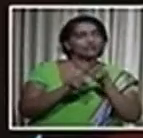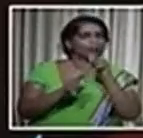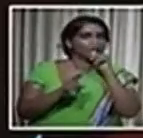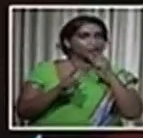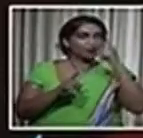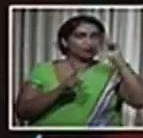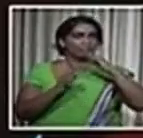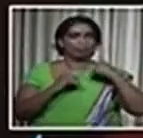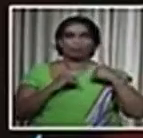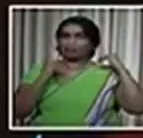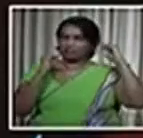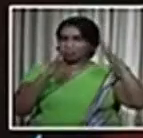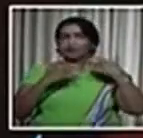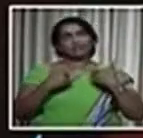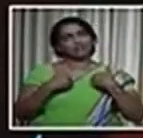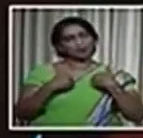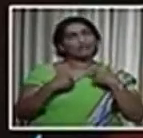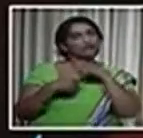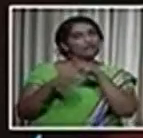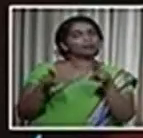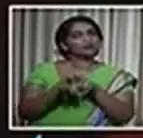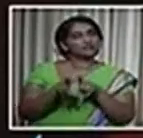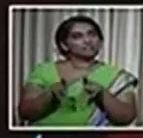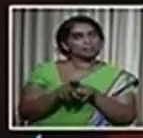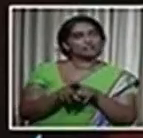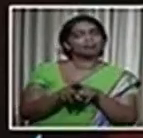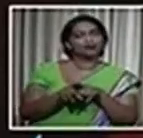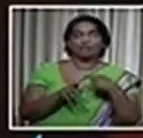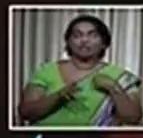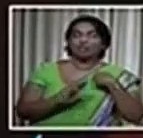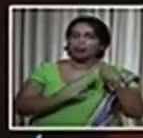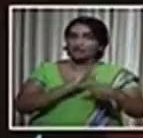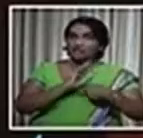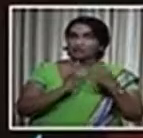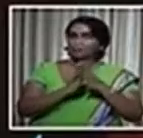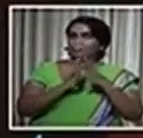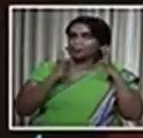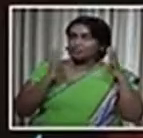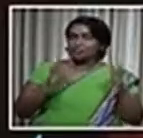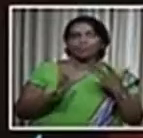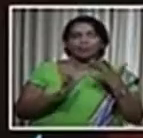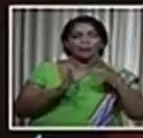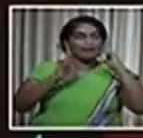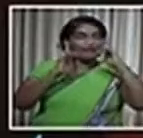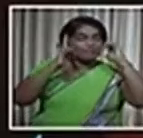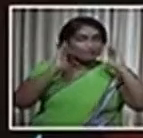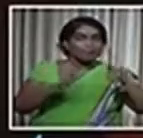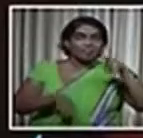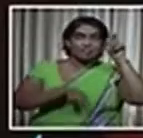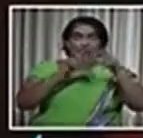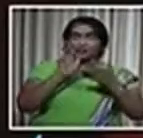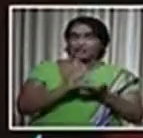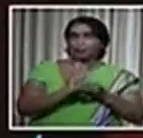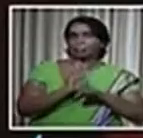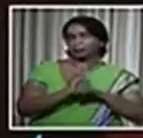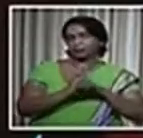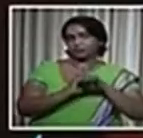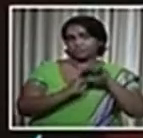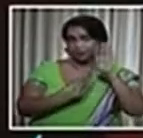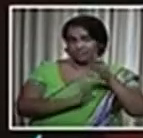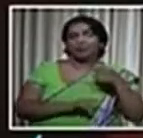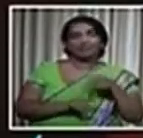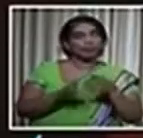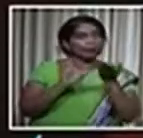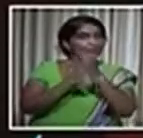දෙවෙනි නැහැ. ඒ වගේම අපේ රටේ වැඩිහිටි ජනගහනය ඉහළමින් තියෙනවා.